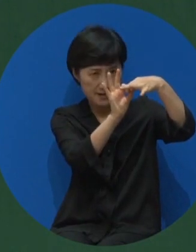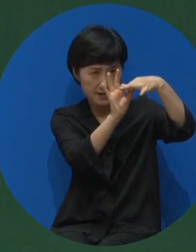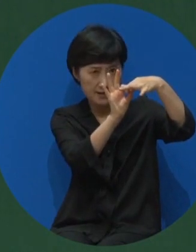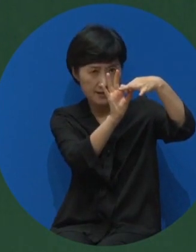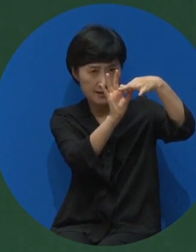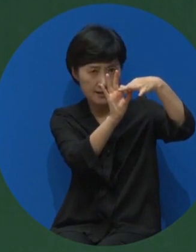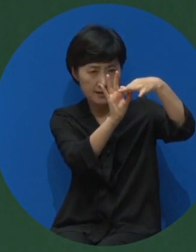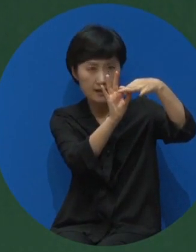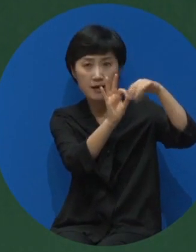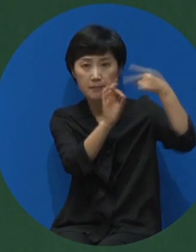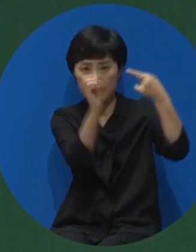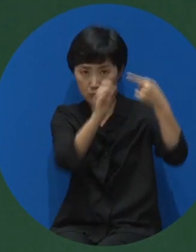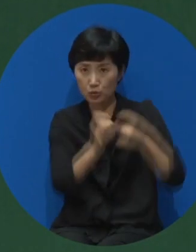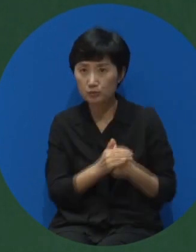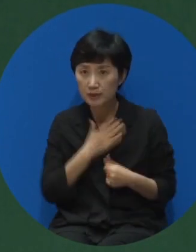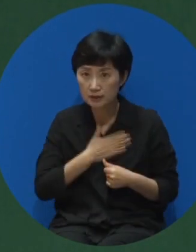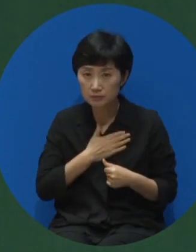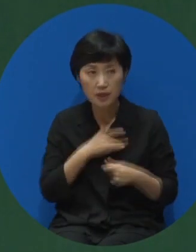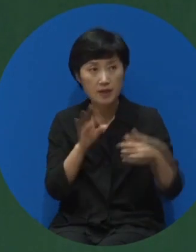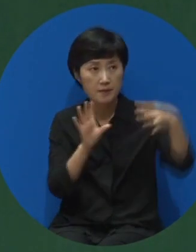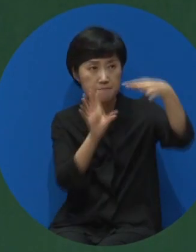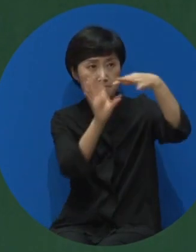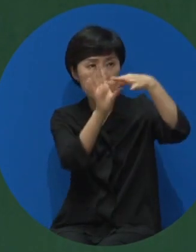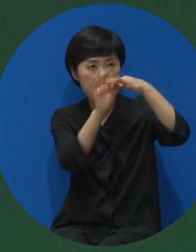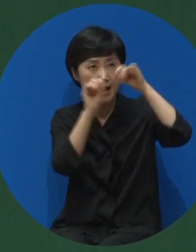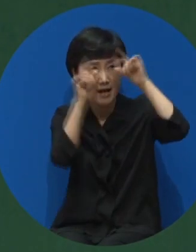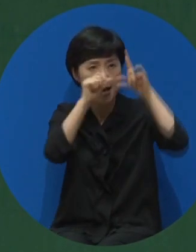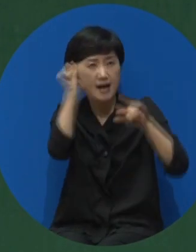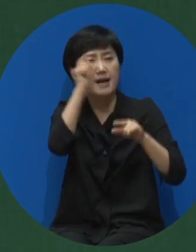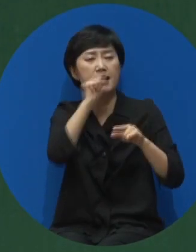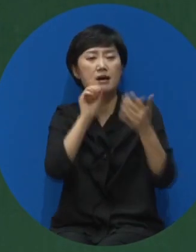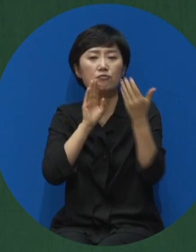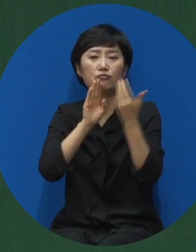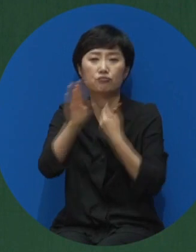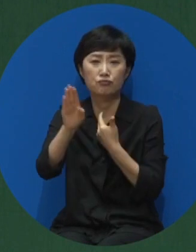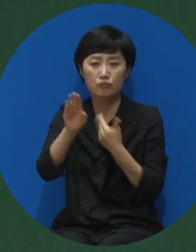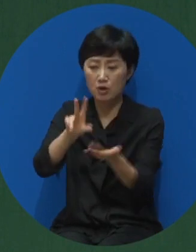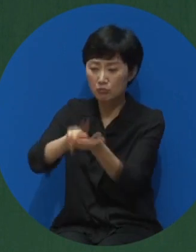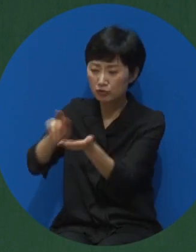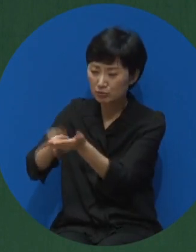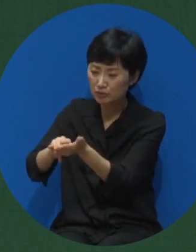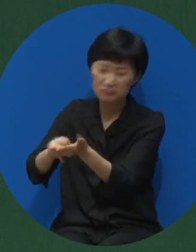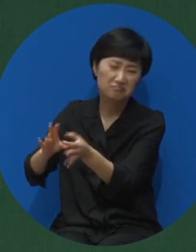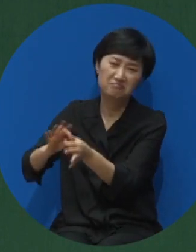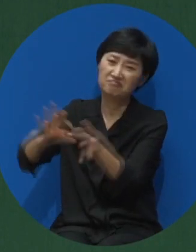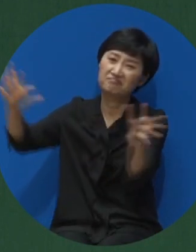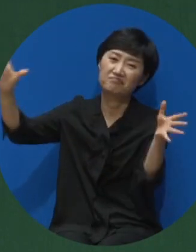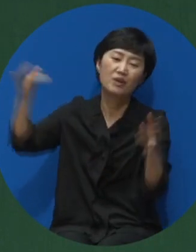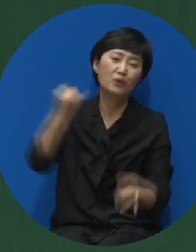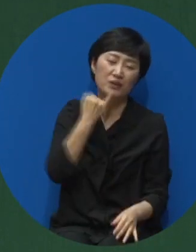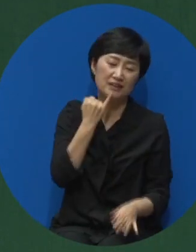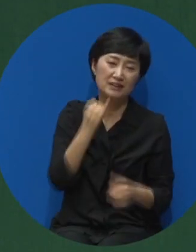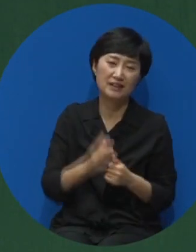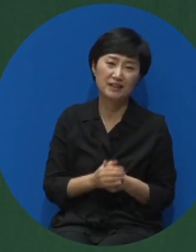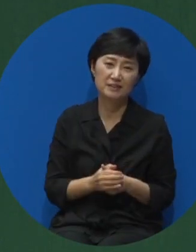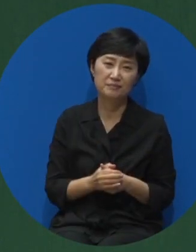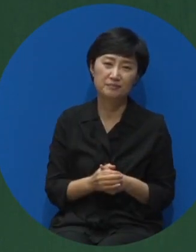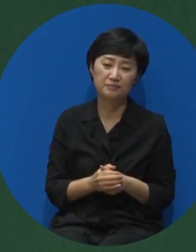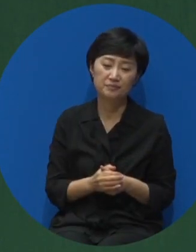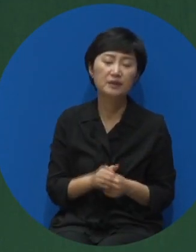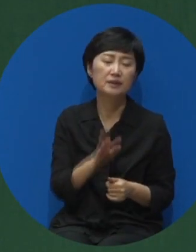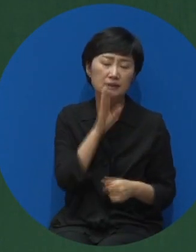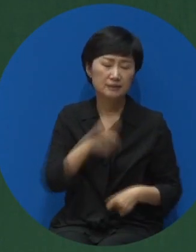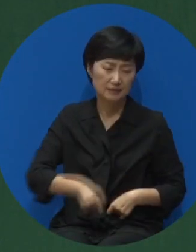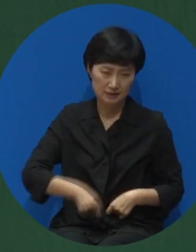요거 깨닫고부터 한 번도 고생 안 해서 문제와도 아무 문제 안 돼요. 私は この中に いた時に 문제가 あっても 문제に ならない. 何の 苦労は していません.